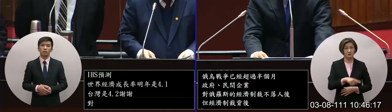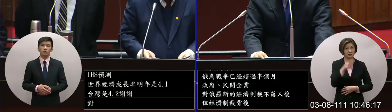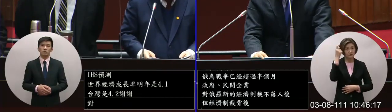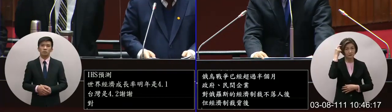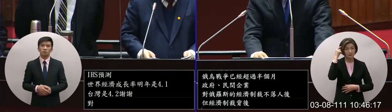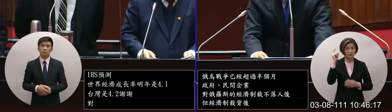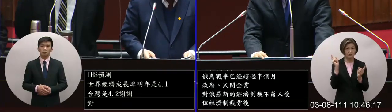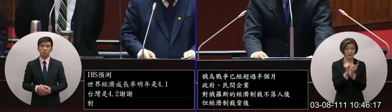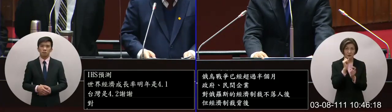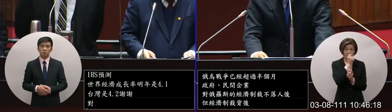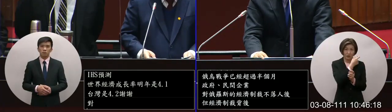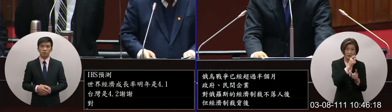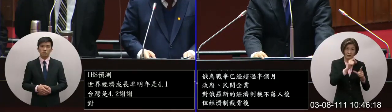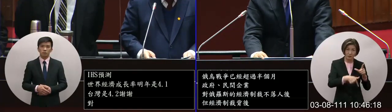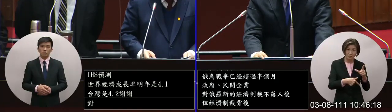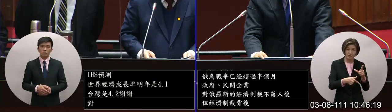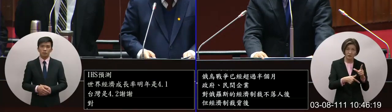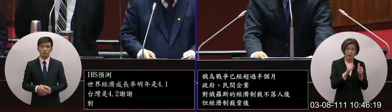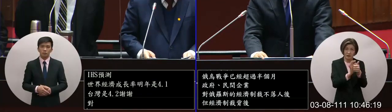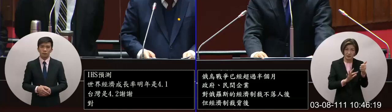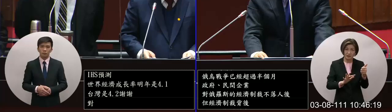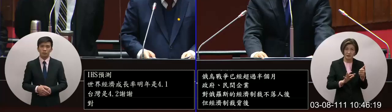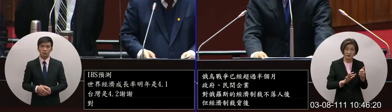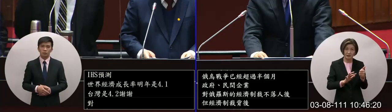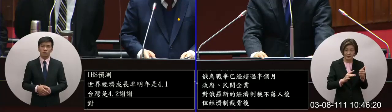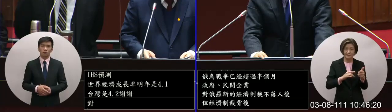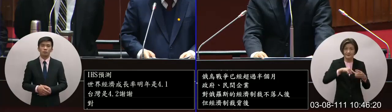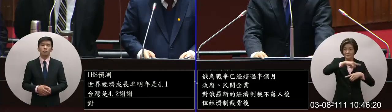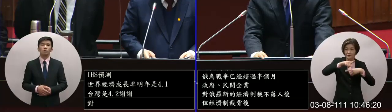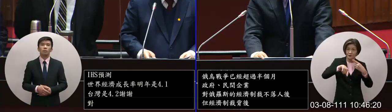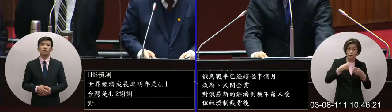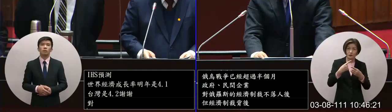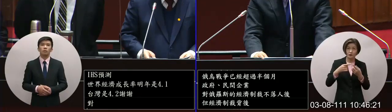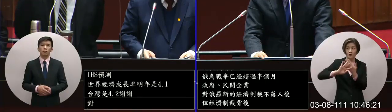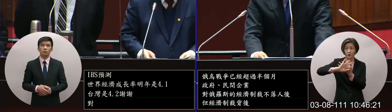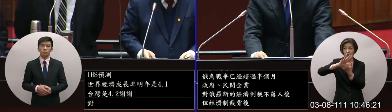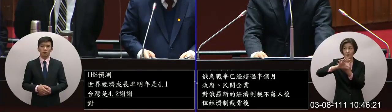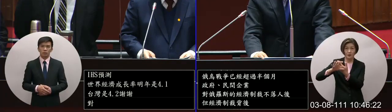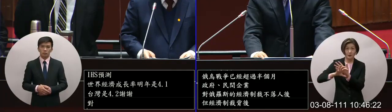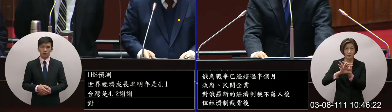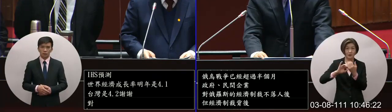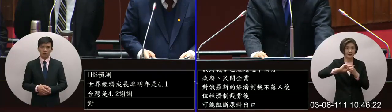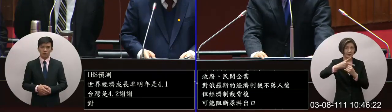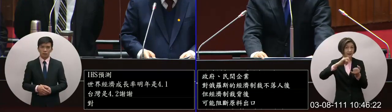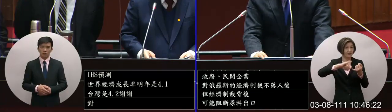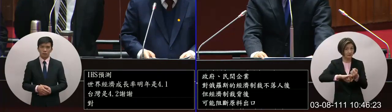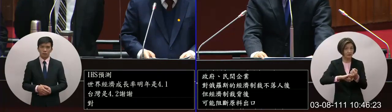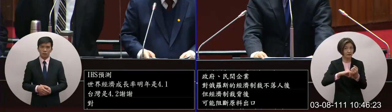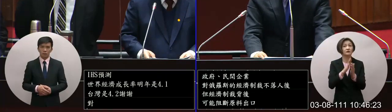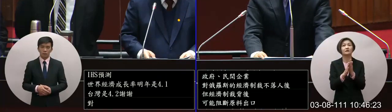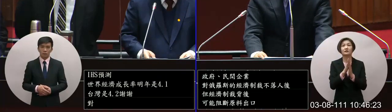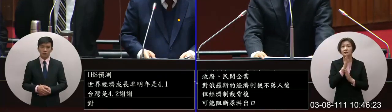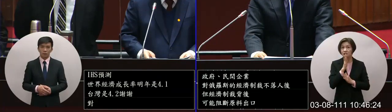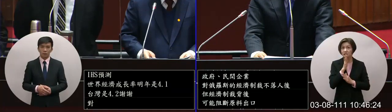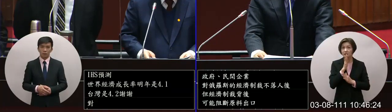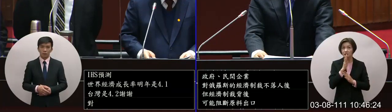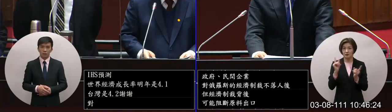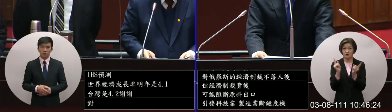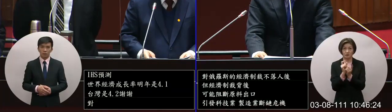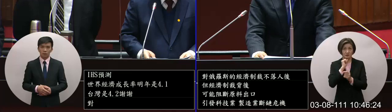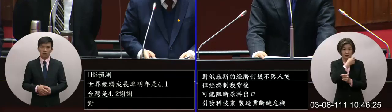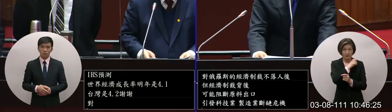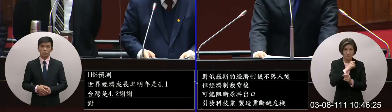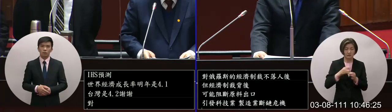为对台湾产业到底是正面的转单效应影响比较多呢，还是对国内经